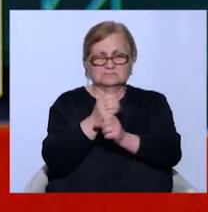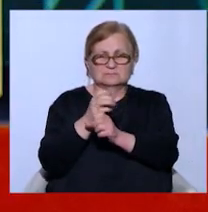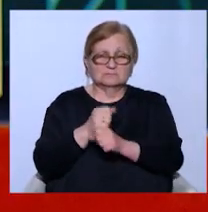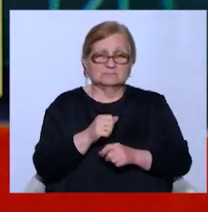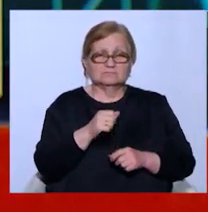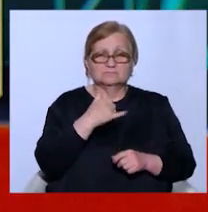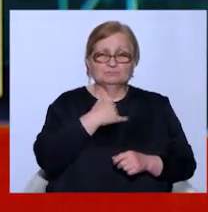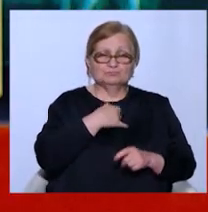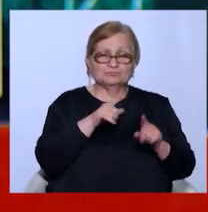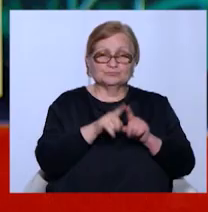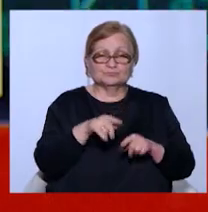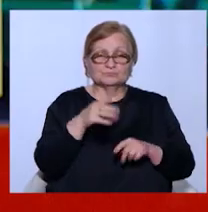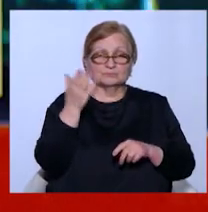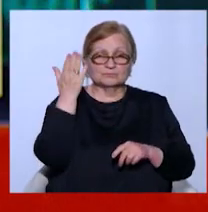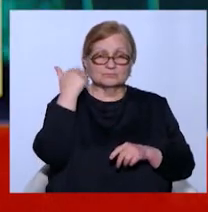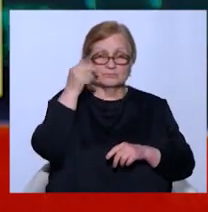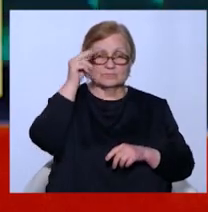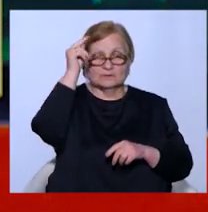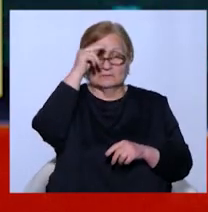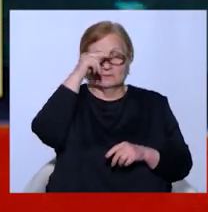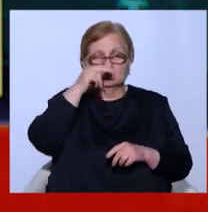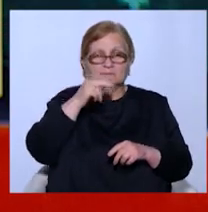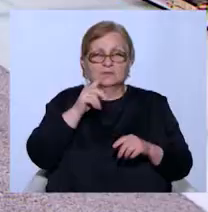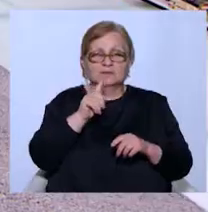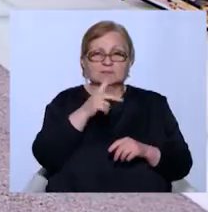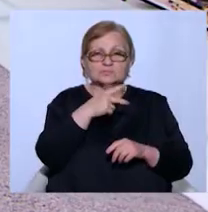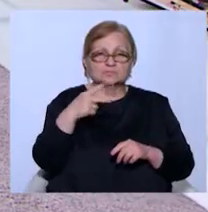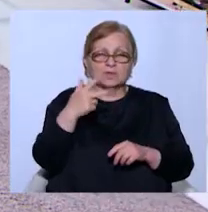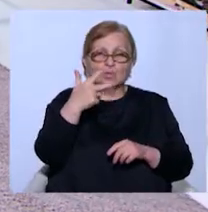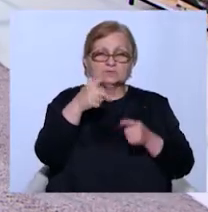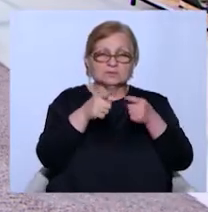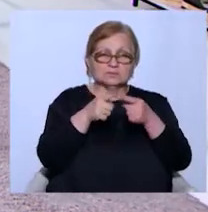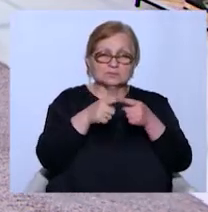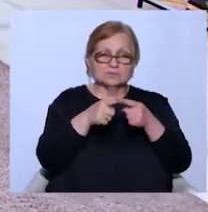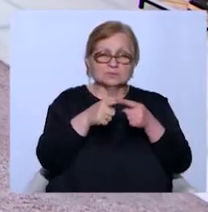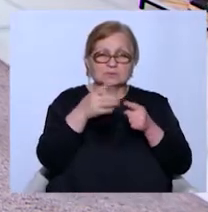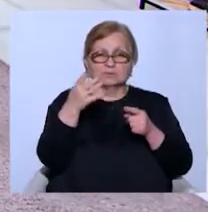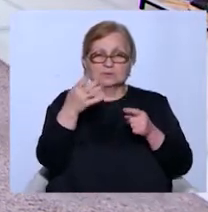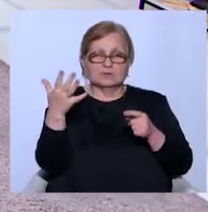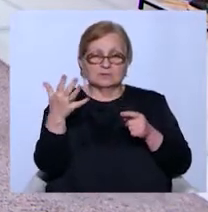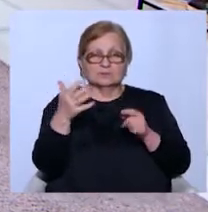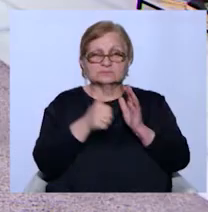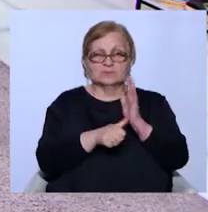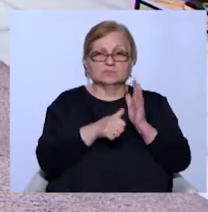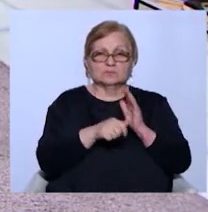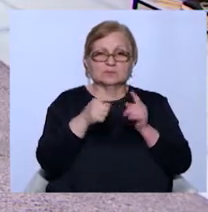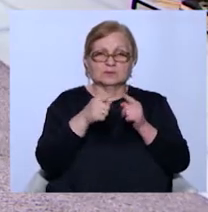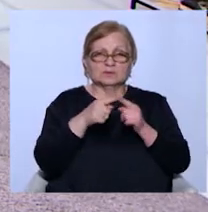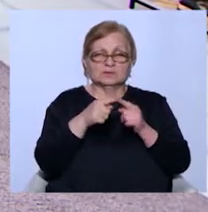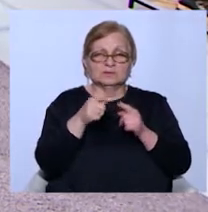ჩვენ შევისწავლეთ და გამოვიყვანეთ, რას უდრის 30 გრადუსიანი კუთხის, 45 გრადუსიანი და 60 გრადუსიანი